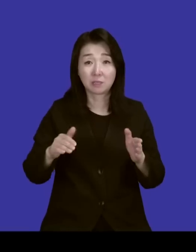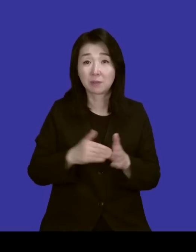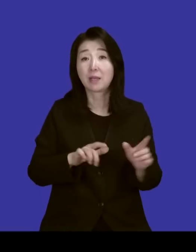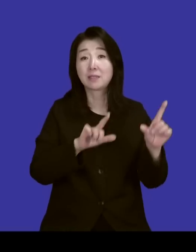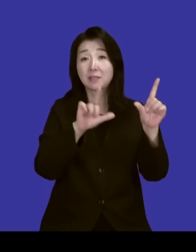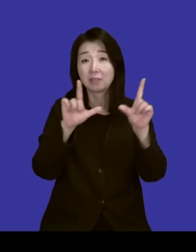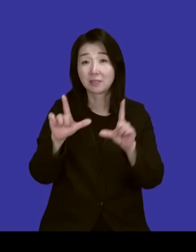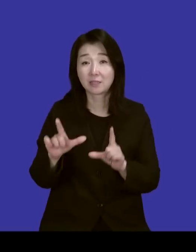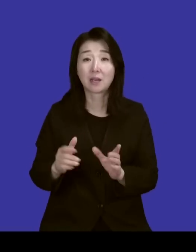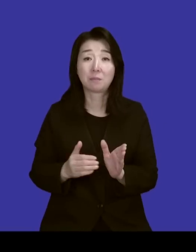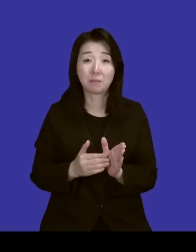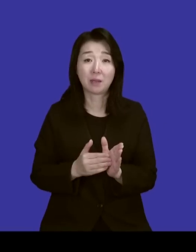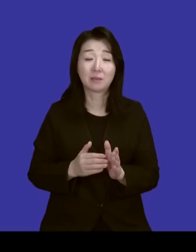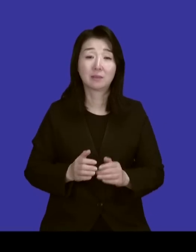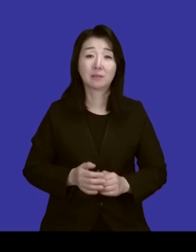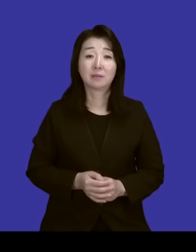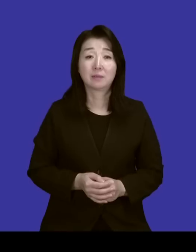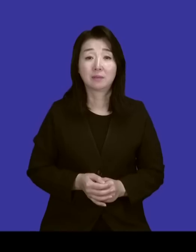살아왔고